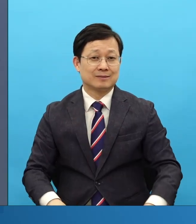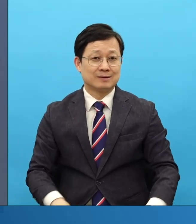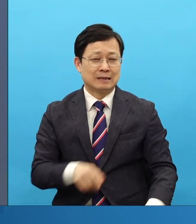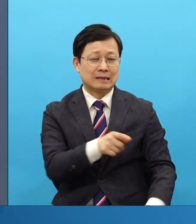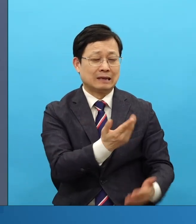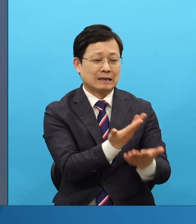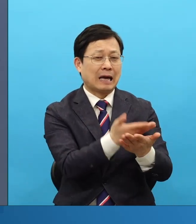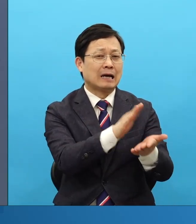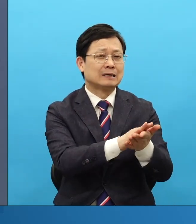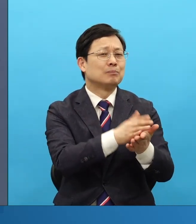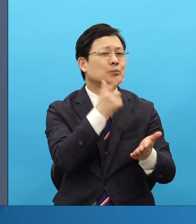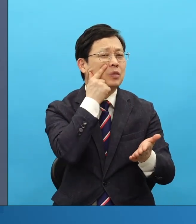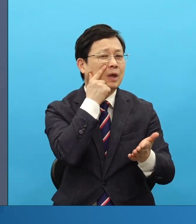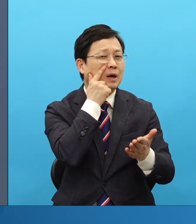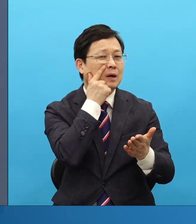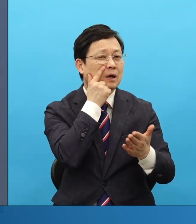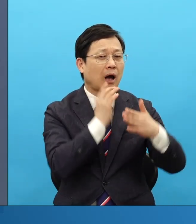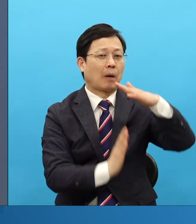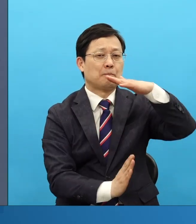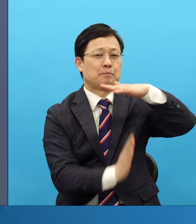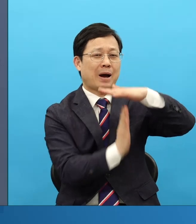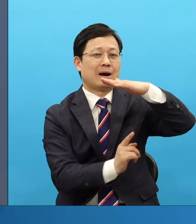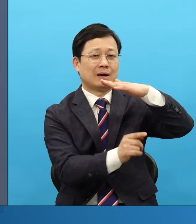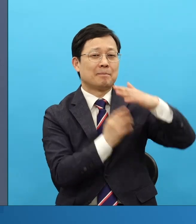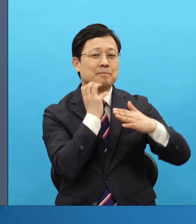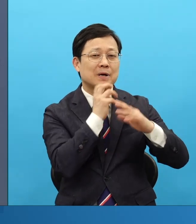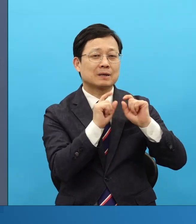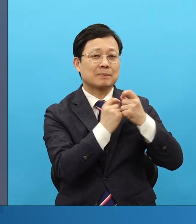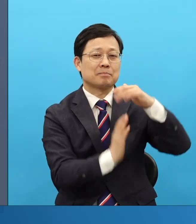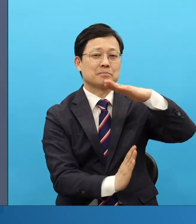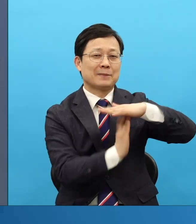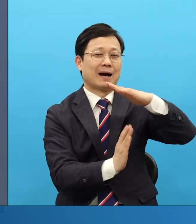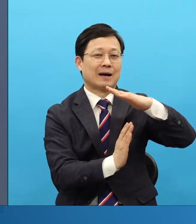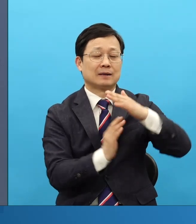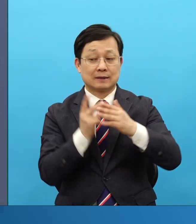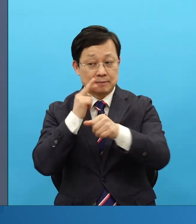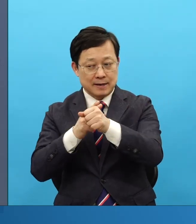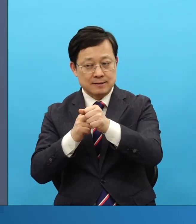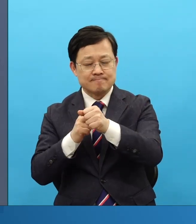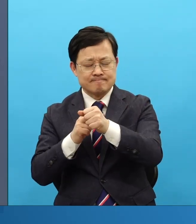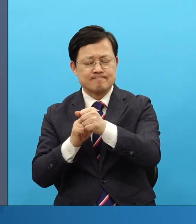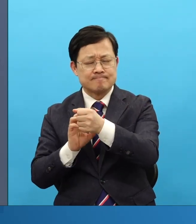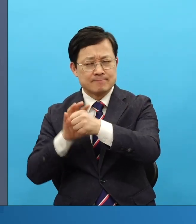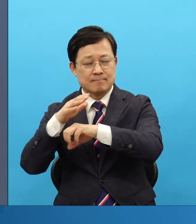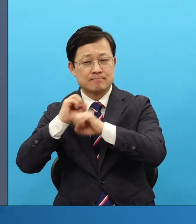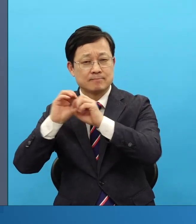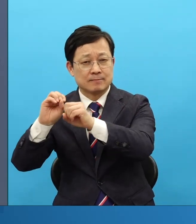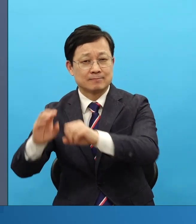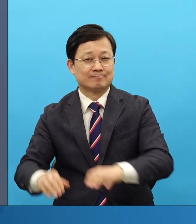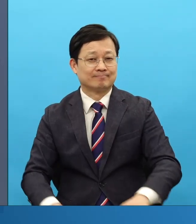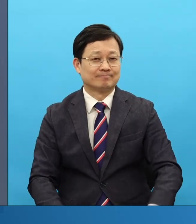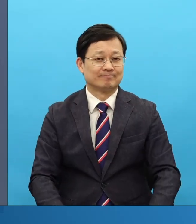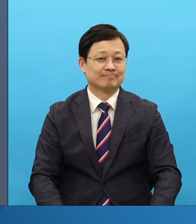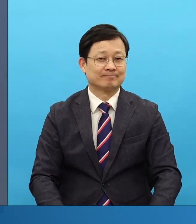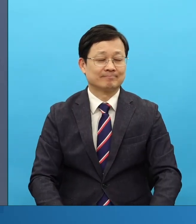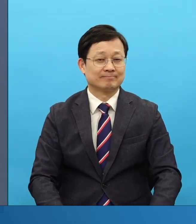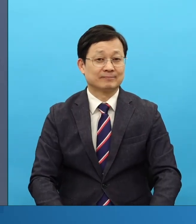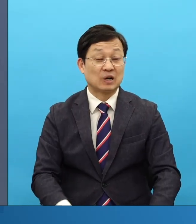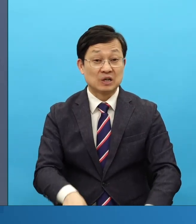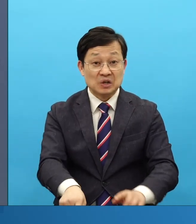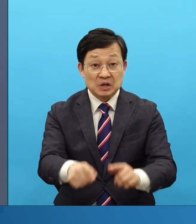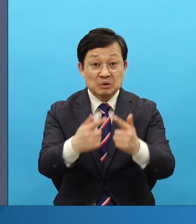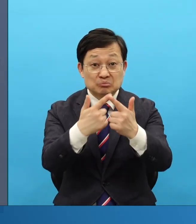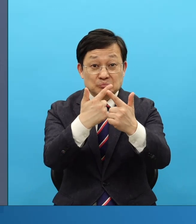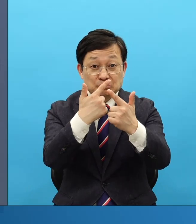then during age by age, during this change, we have to have renewal. 우리는 여기 시작했는데 처음부터